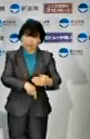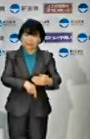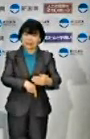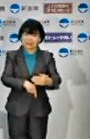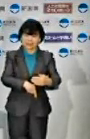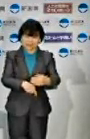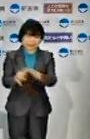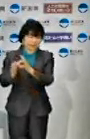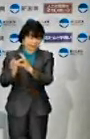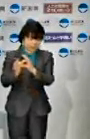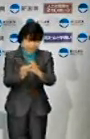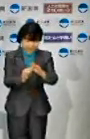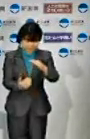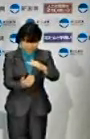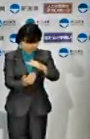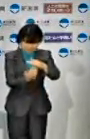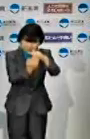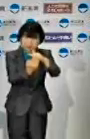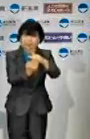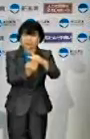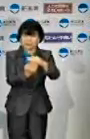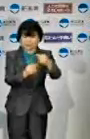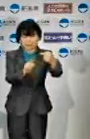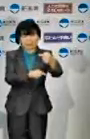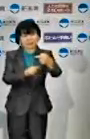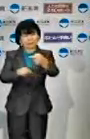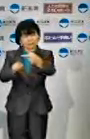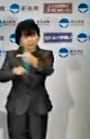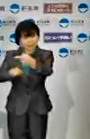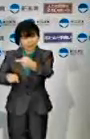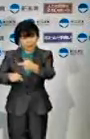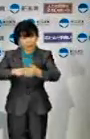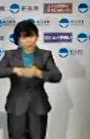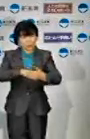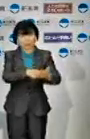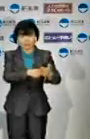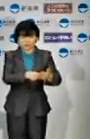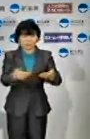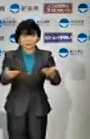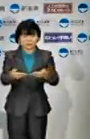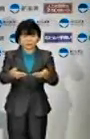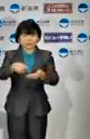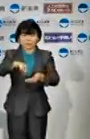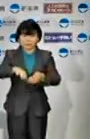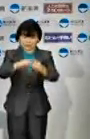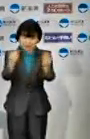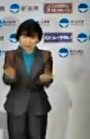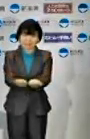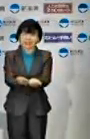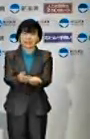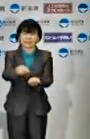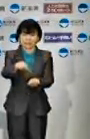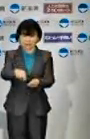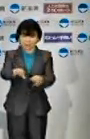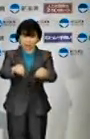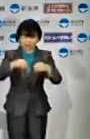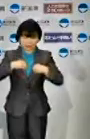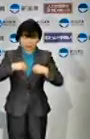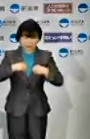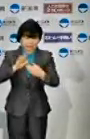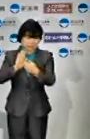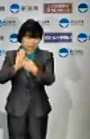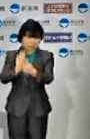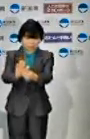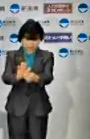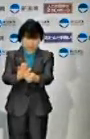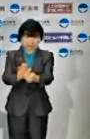引き続き最大限の一人一人の努力と、それから職場全体でのですね、感染防止の例えば